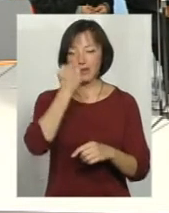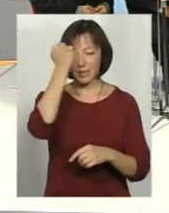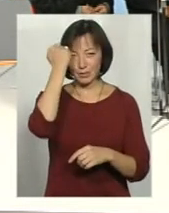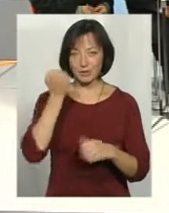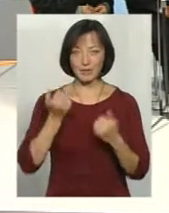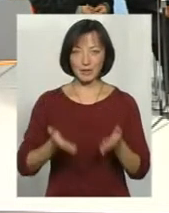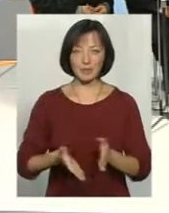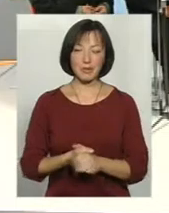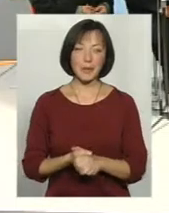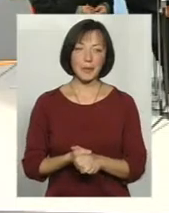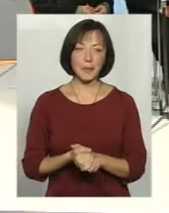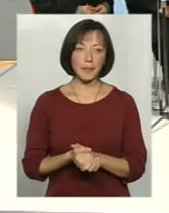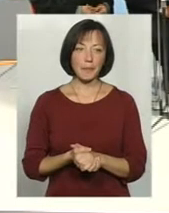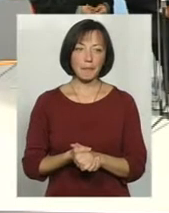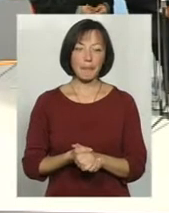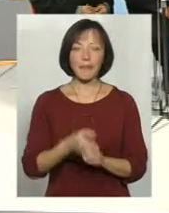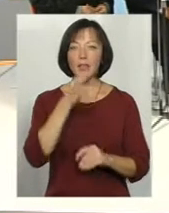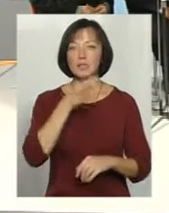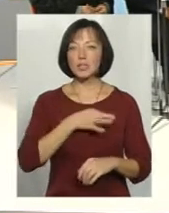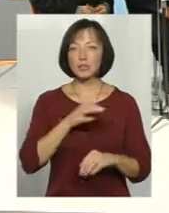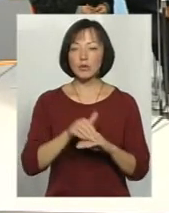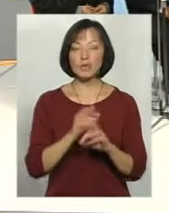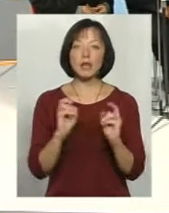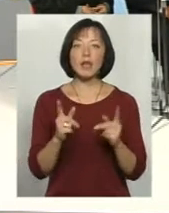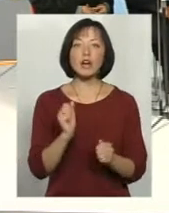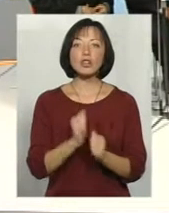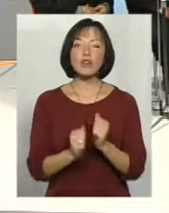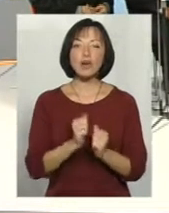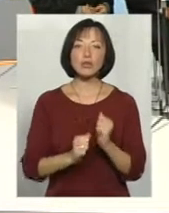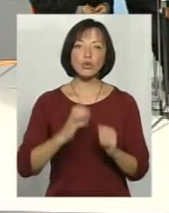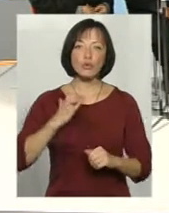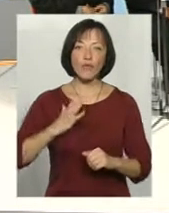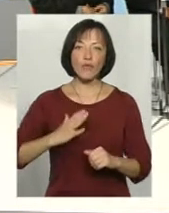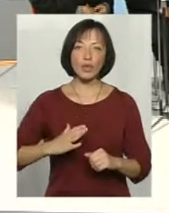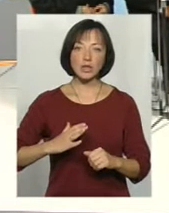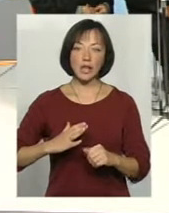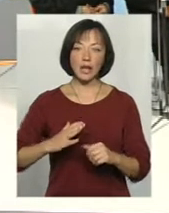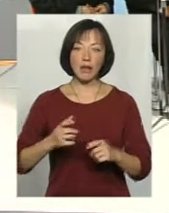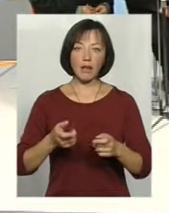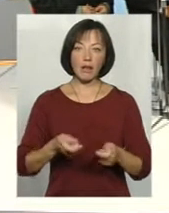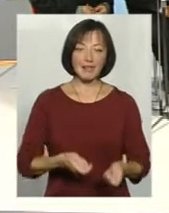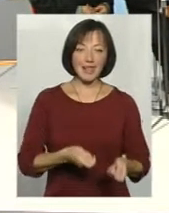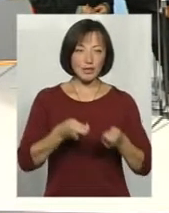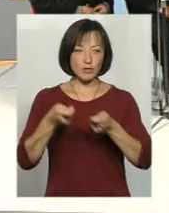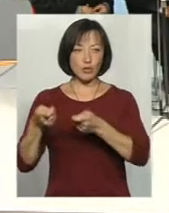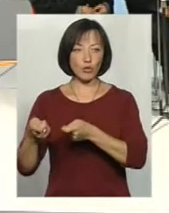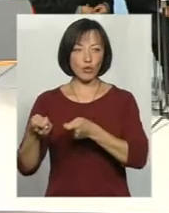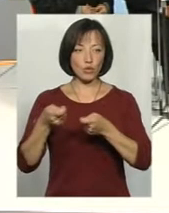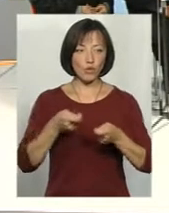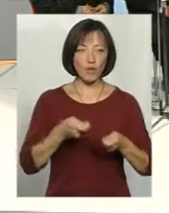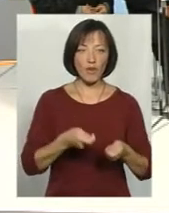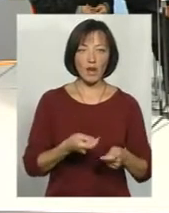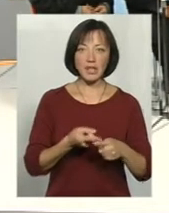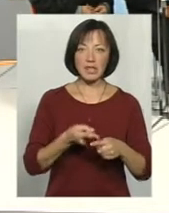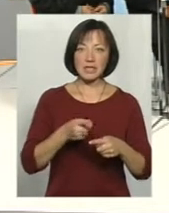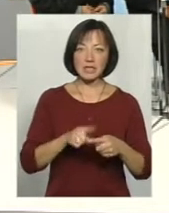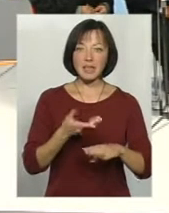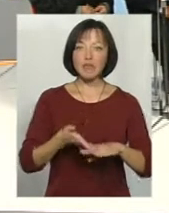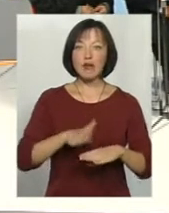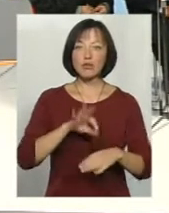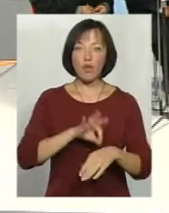вдячність. Скажіть, будь ласка, як часто доводиться транспортувати тяжкохворих отими сходами на ношах?